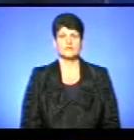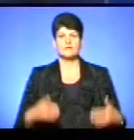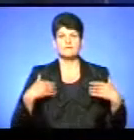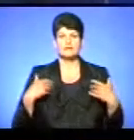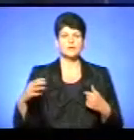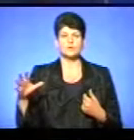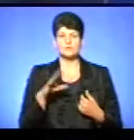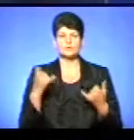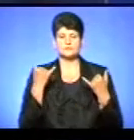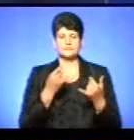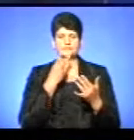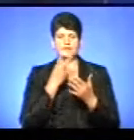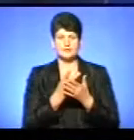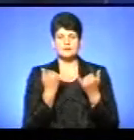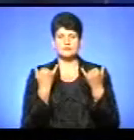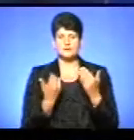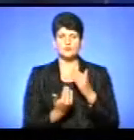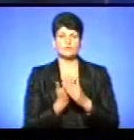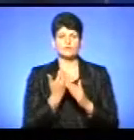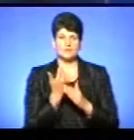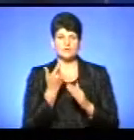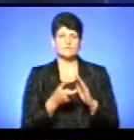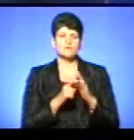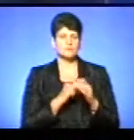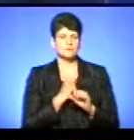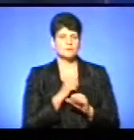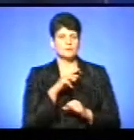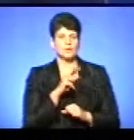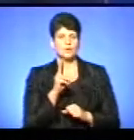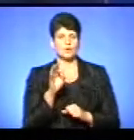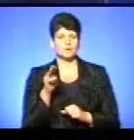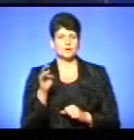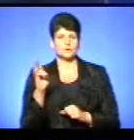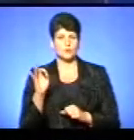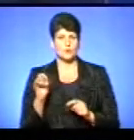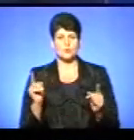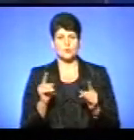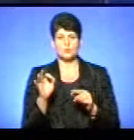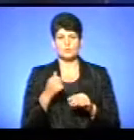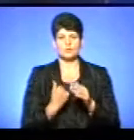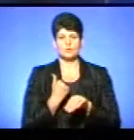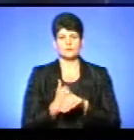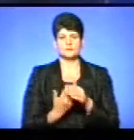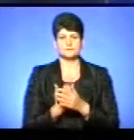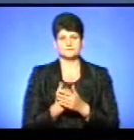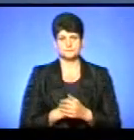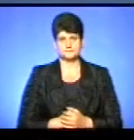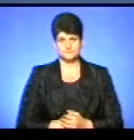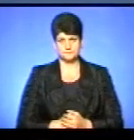Вітаю усіх, хто нас дивиться. В ефірі новини у студії Марія Котенко. Коротко про головне.